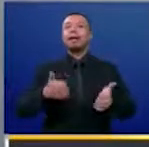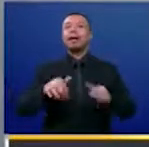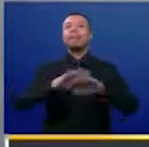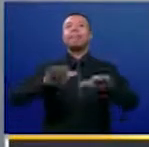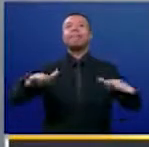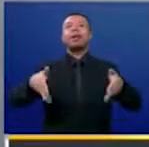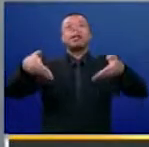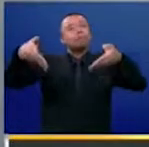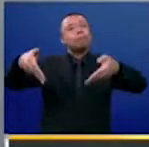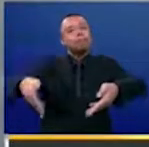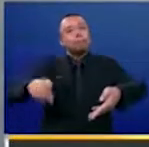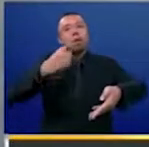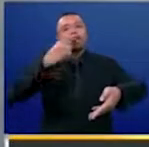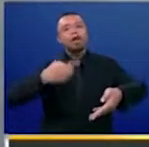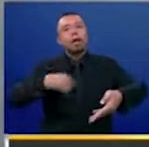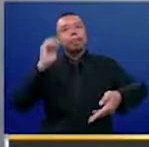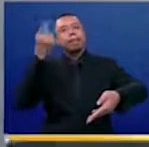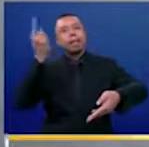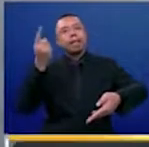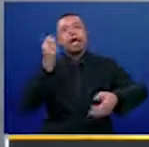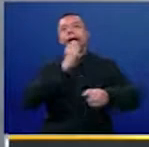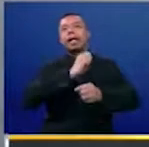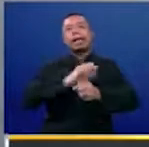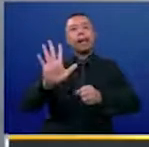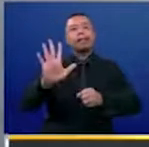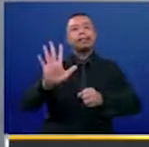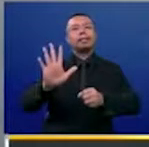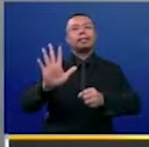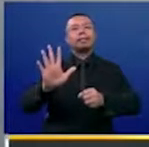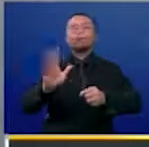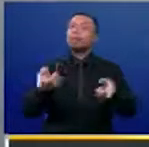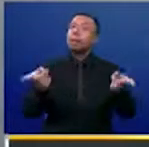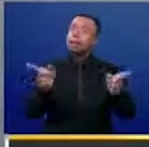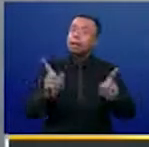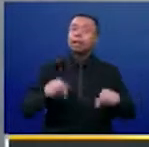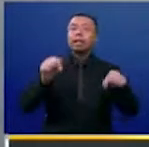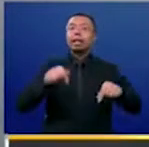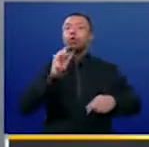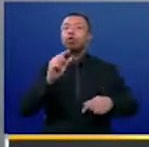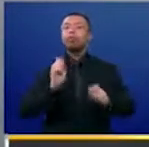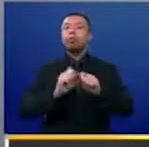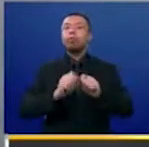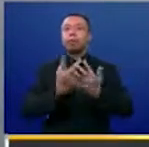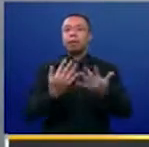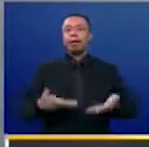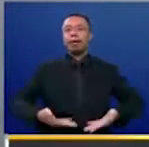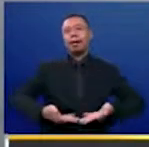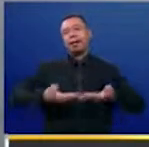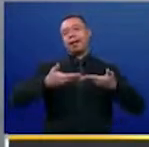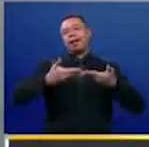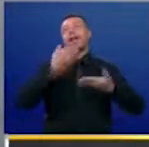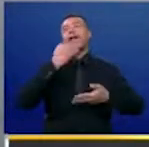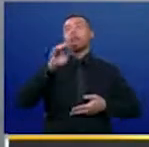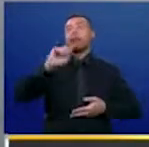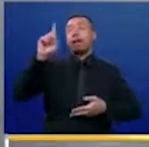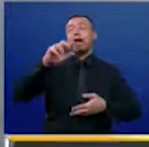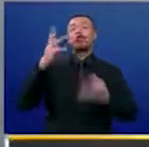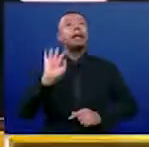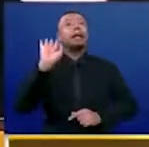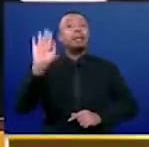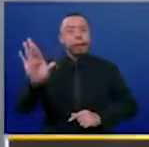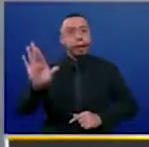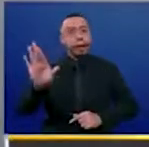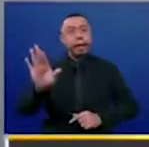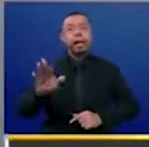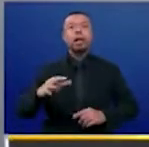pemakaman umum milik pemerintah kota Semarang secara gratis jadi ini Untuk meringankan beban biaya dan alhamdulillah Angka kemiskinan semakin